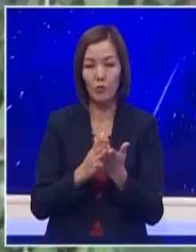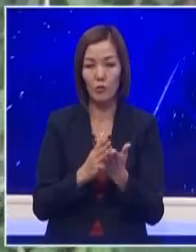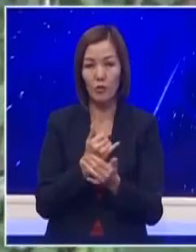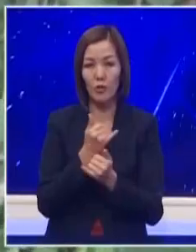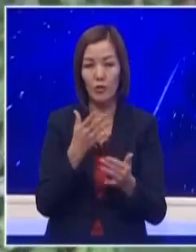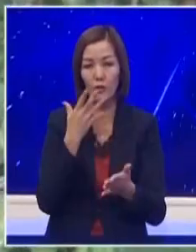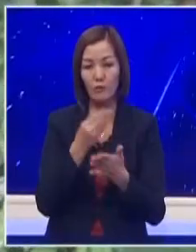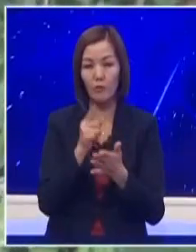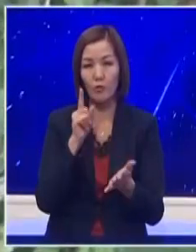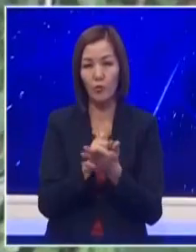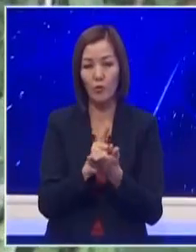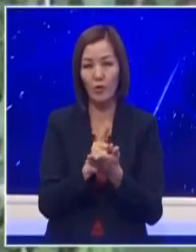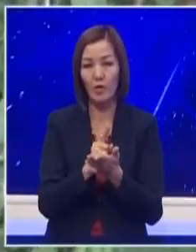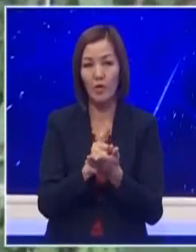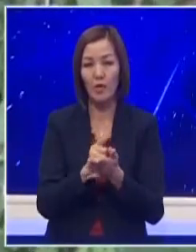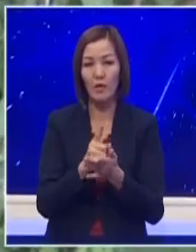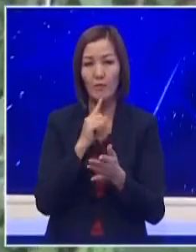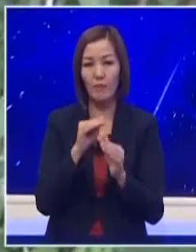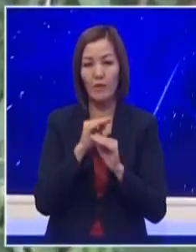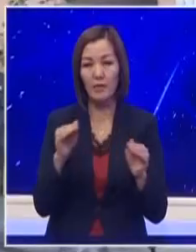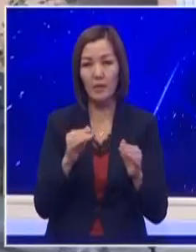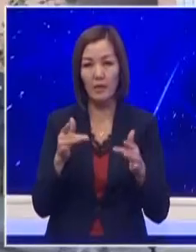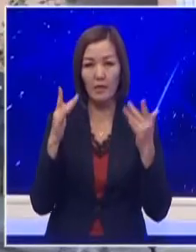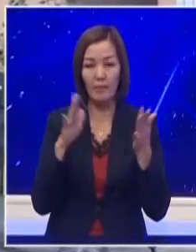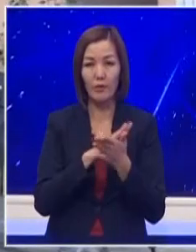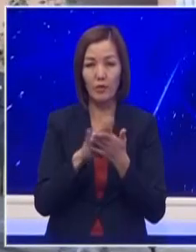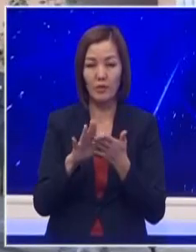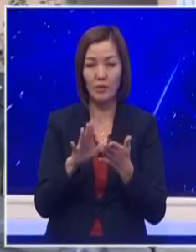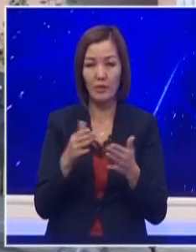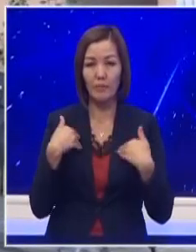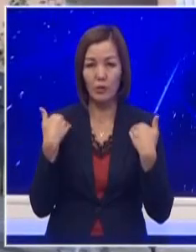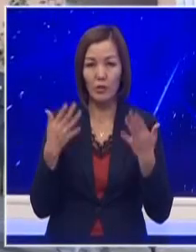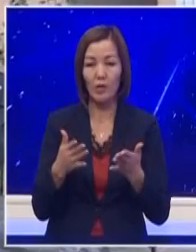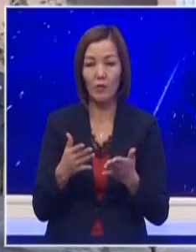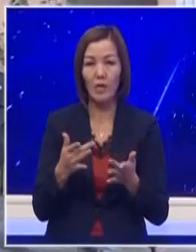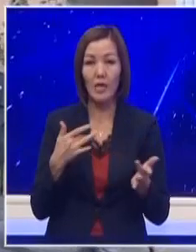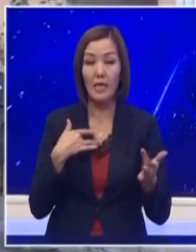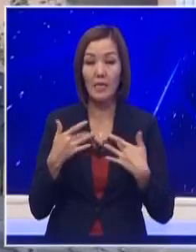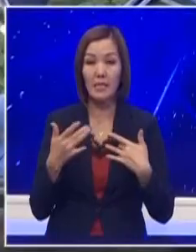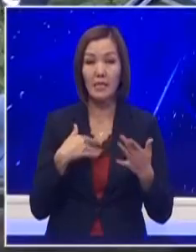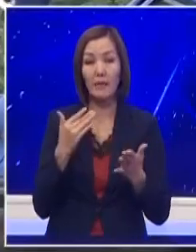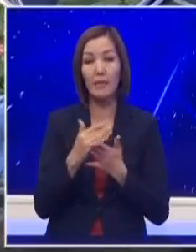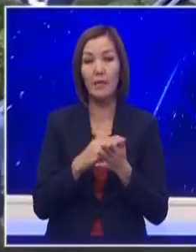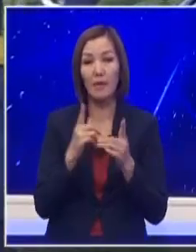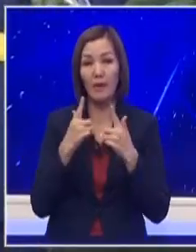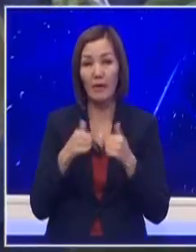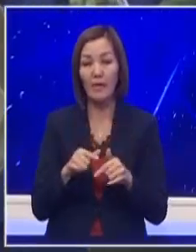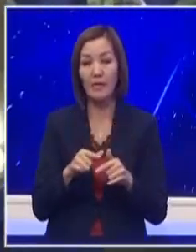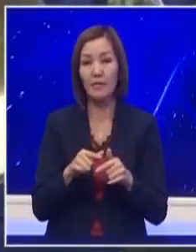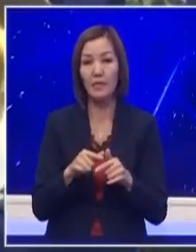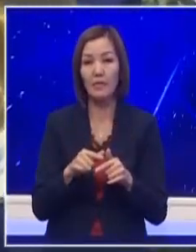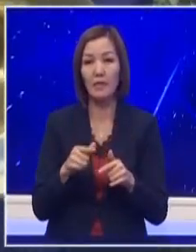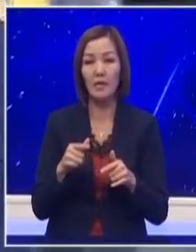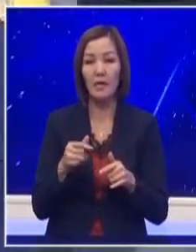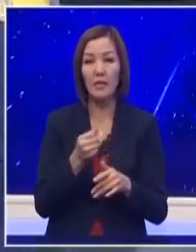свою служебный долг а всем нам желаю Мирного неба над головой продолжилась встреча концертной программы организованной артистами ансамбля